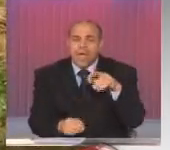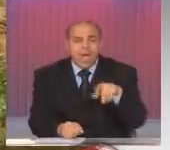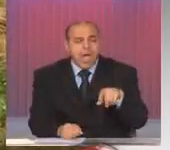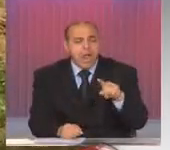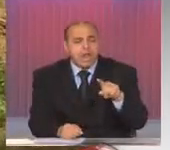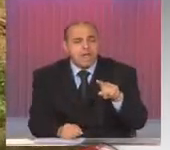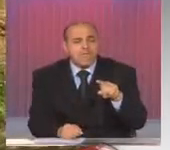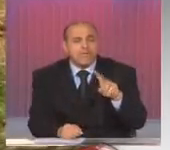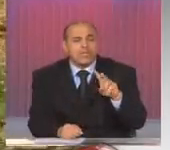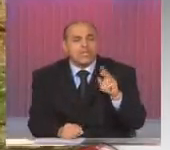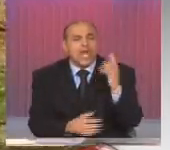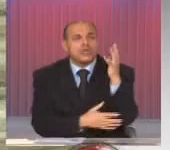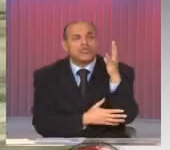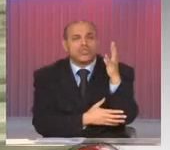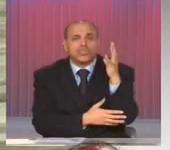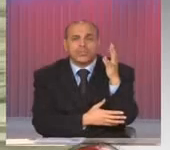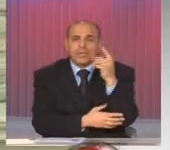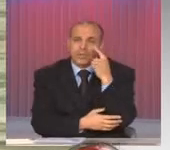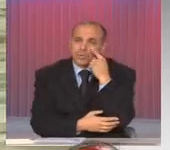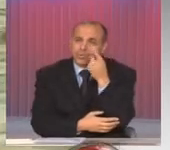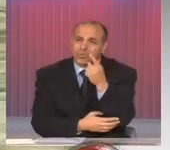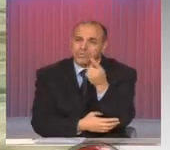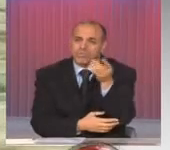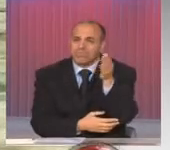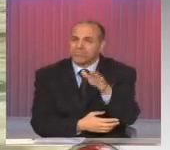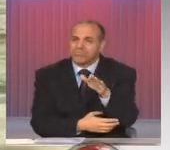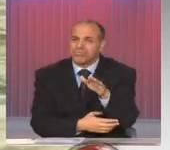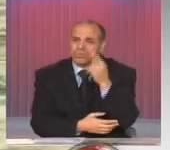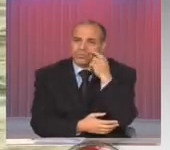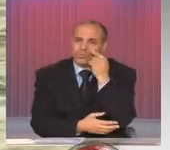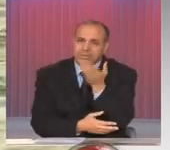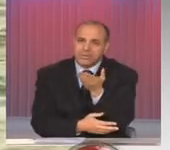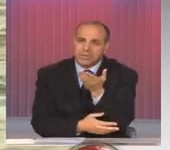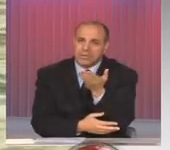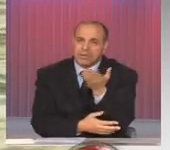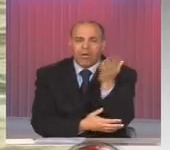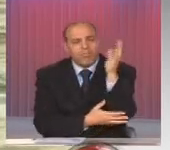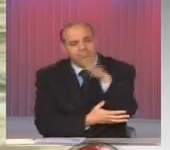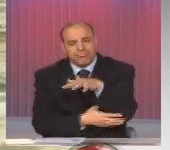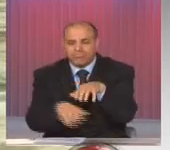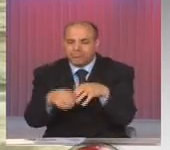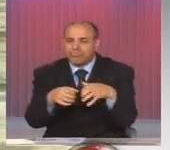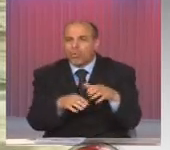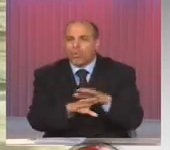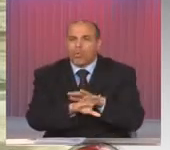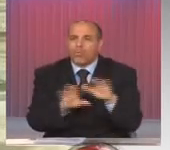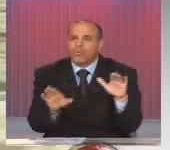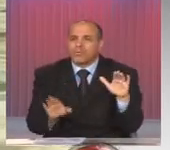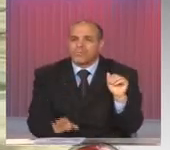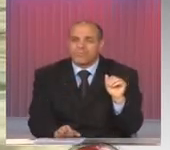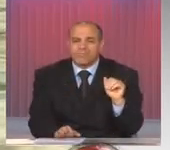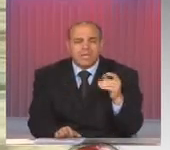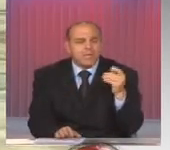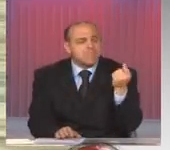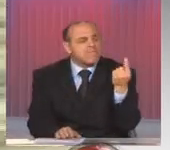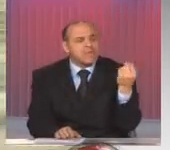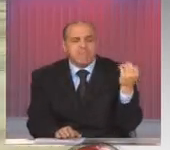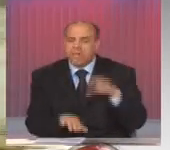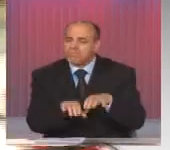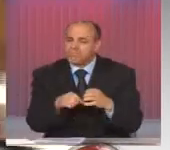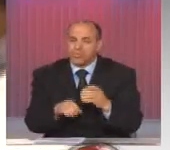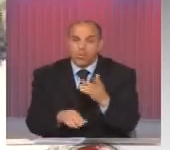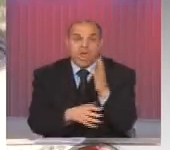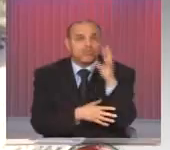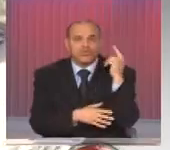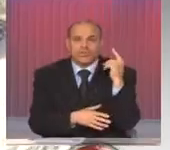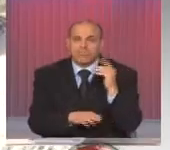1200 شجرة، هاكم تشوفوا حاليا المنظر الكارثي الموجود، الأشجار كلها تكسرت وتضرت بريسك بنسبة 100%.